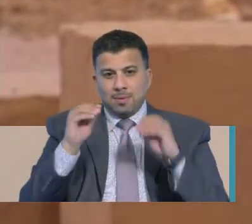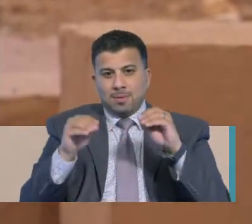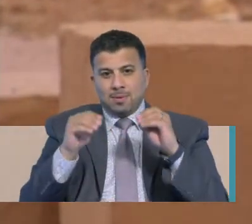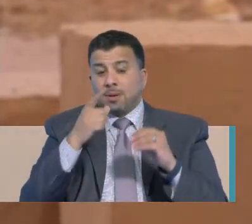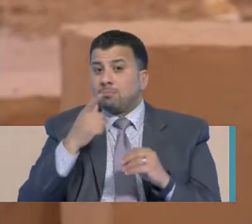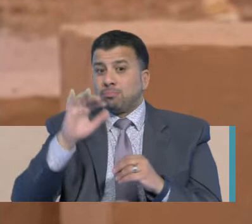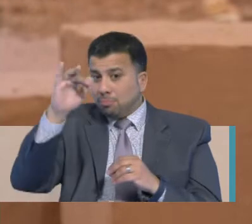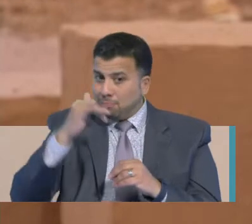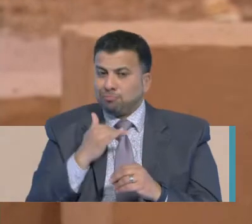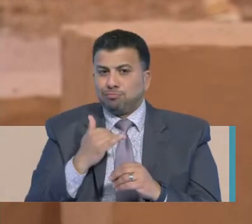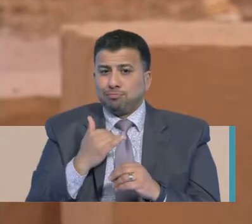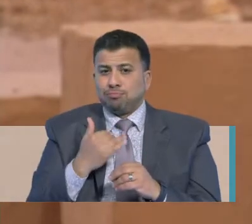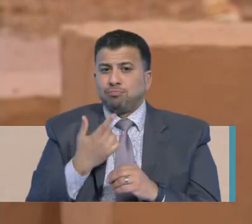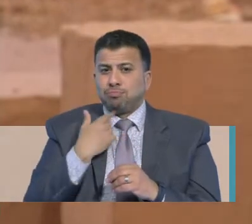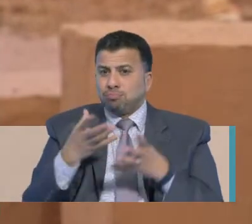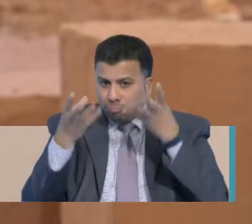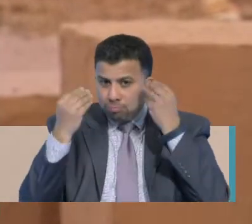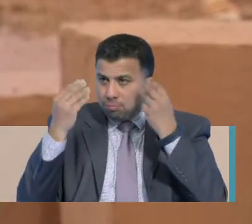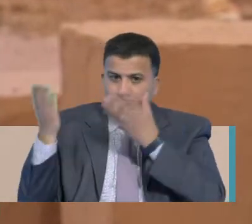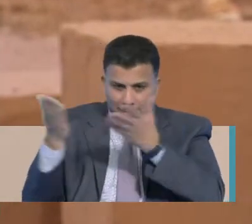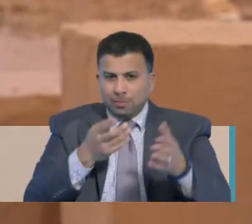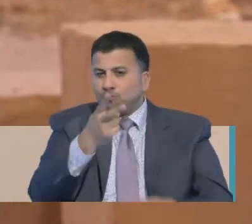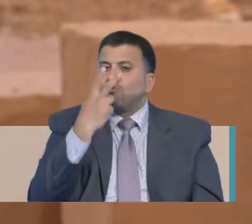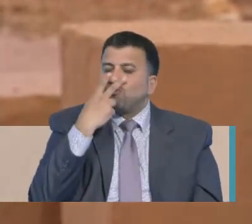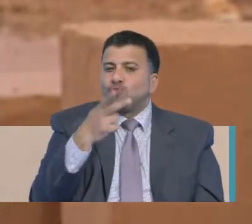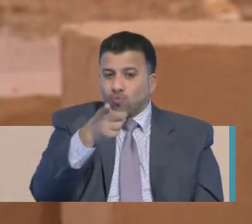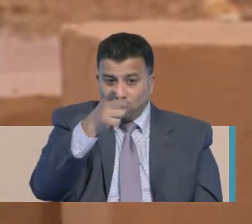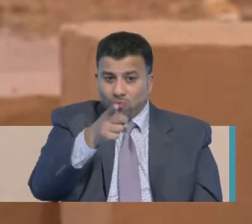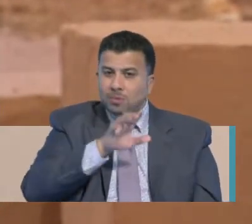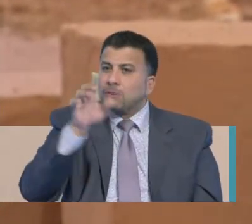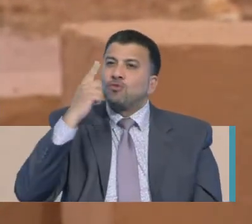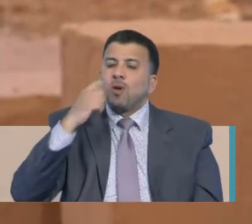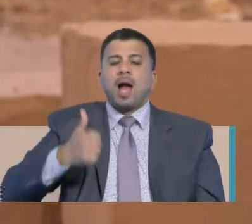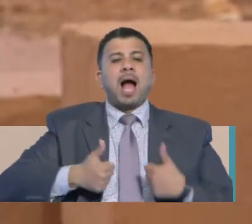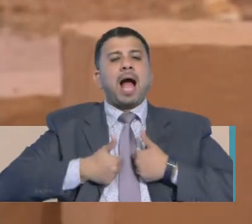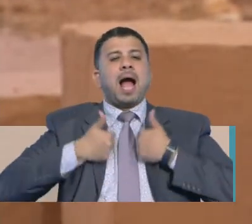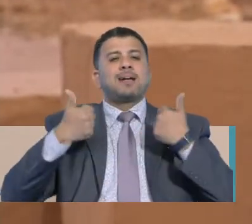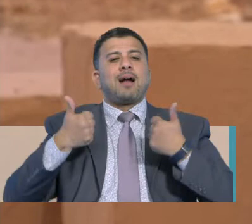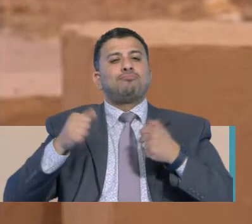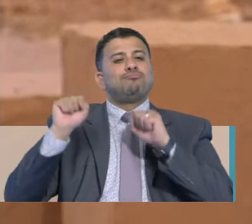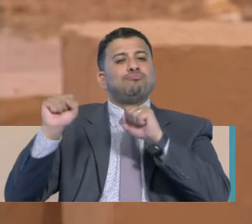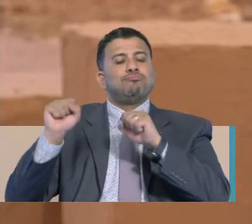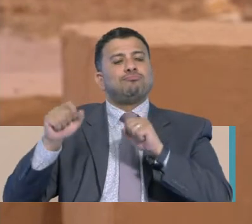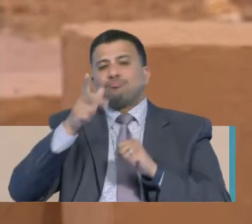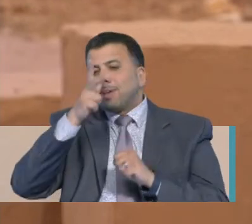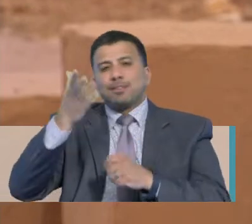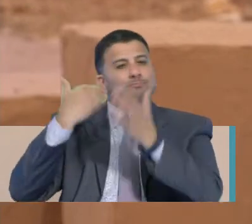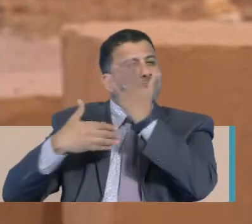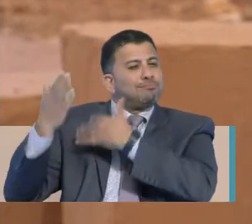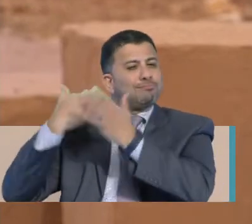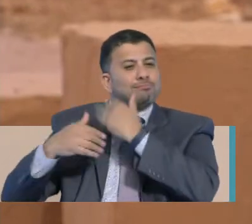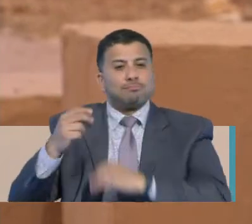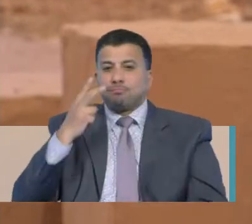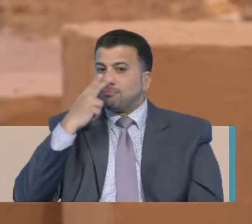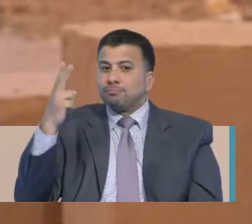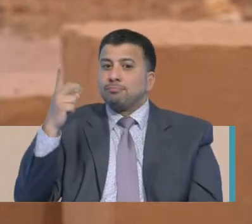إلى هنا ويعرفون يعني تكوين الحياة من بدايتها من ملايين السنين،